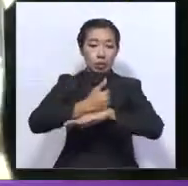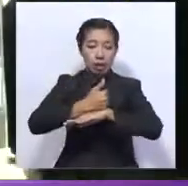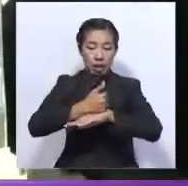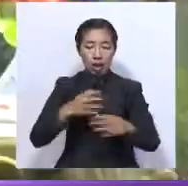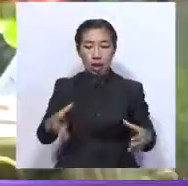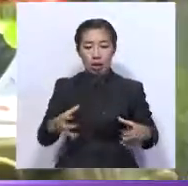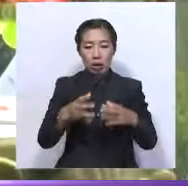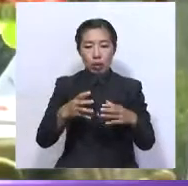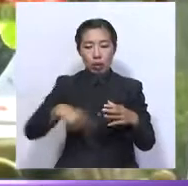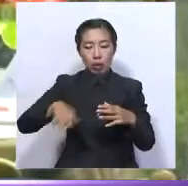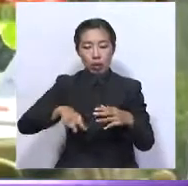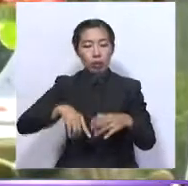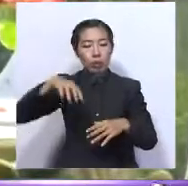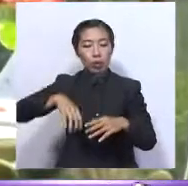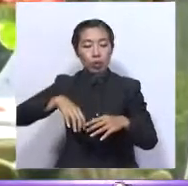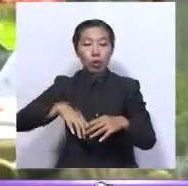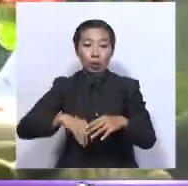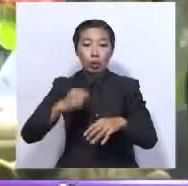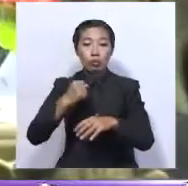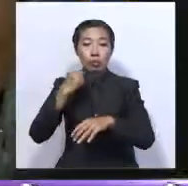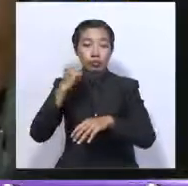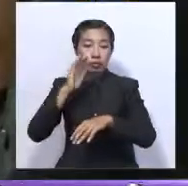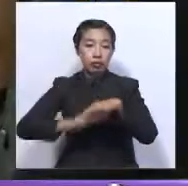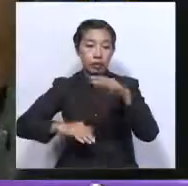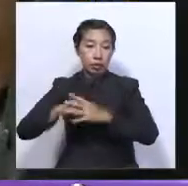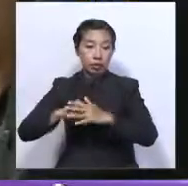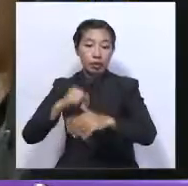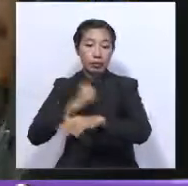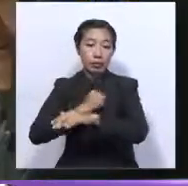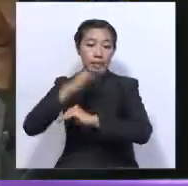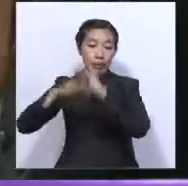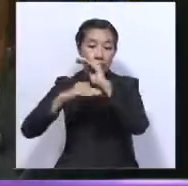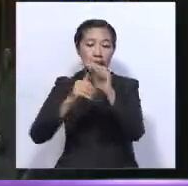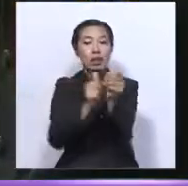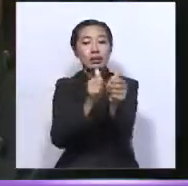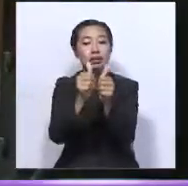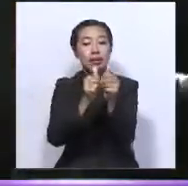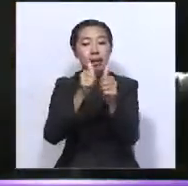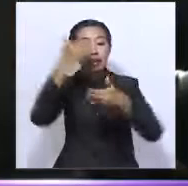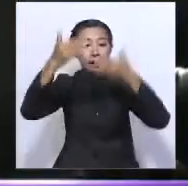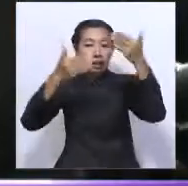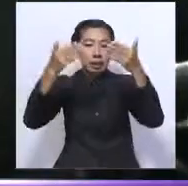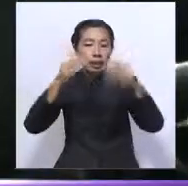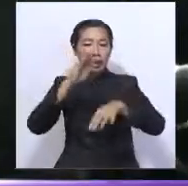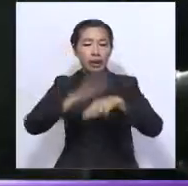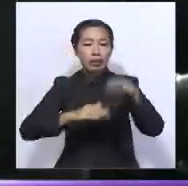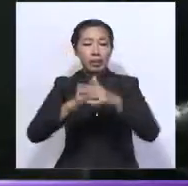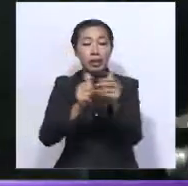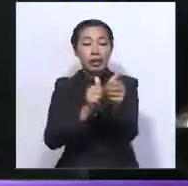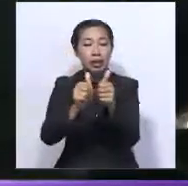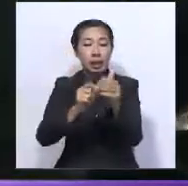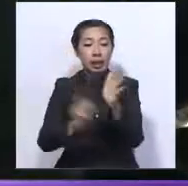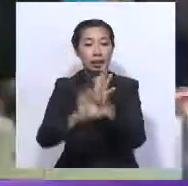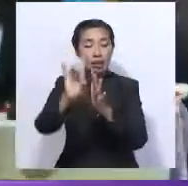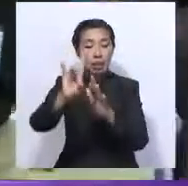ที่จากกรมพัฒนาฝีมือแรงงานมาประชาสัมพันธ์กิจกรรมการแข่งขันฝีมือแรงงานแห่งชาติครั้งที่8ที่จะจัดขึ้นระหว่างวัน